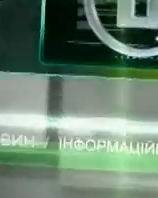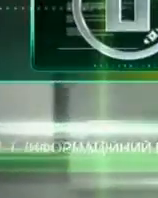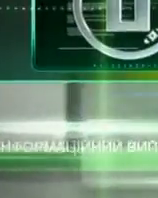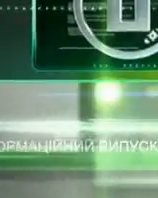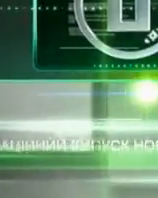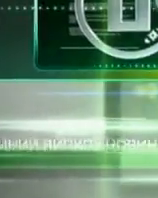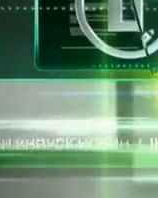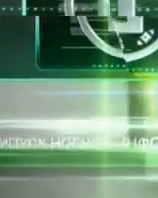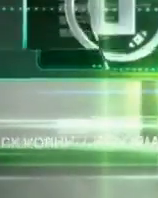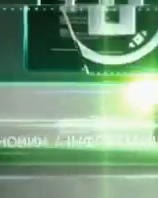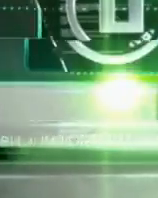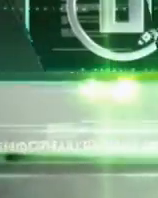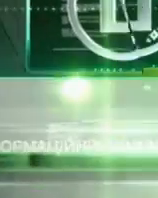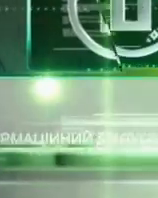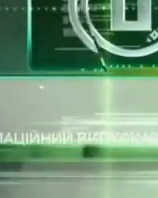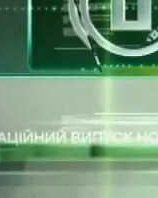Музика